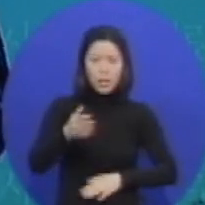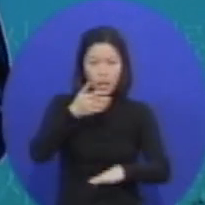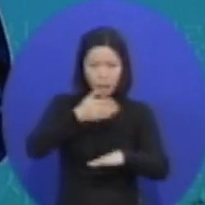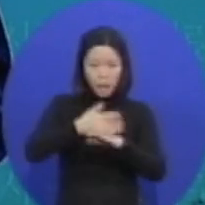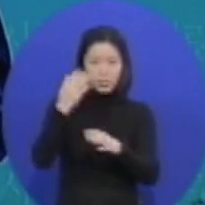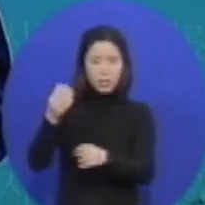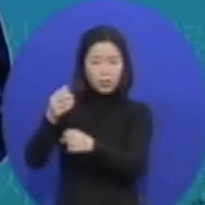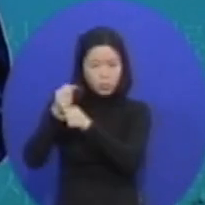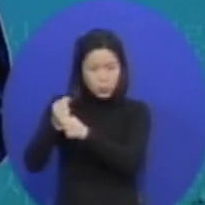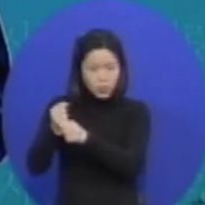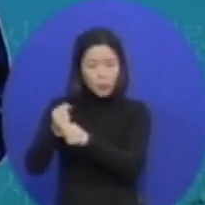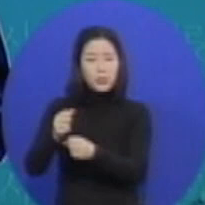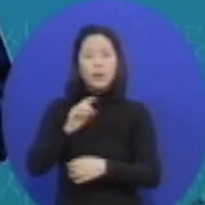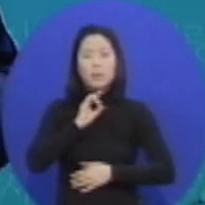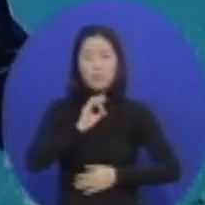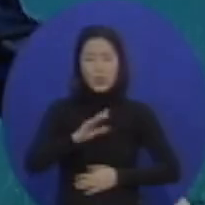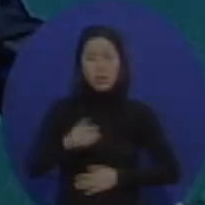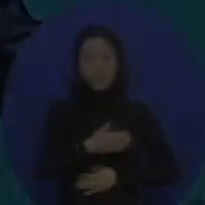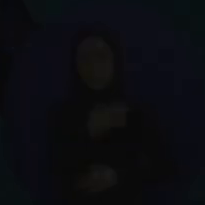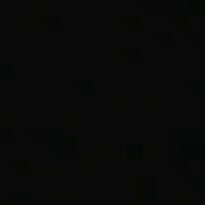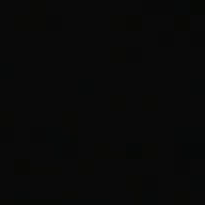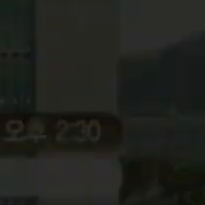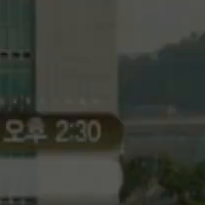것만 여러분 것이 돼요